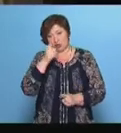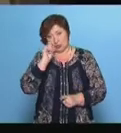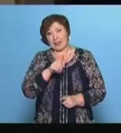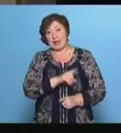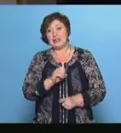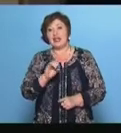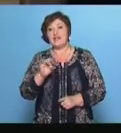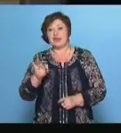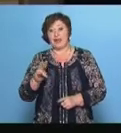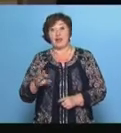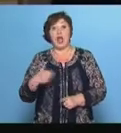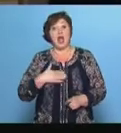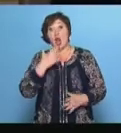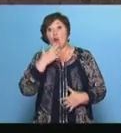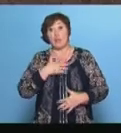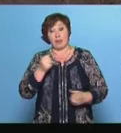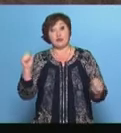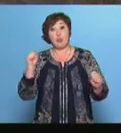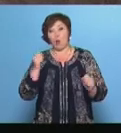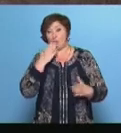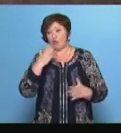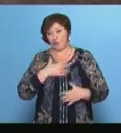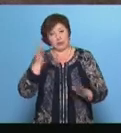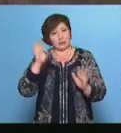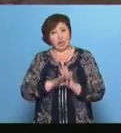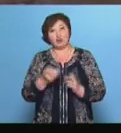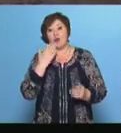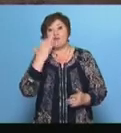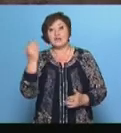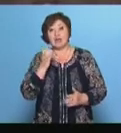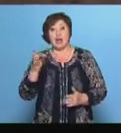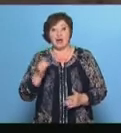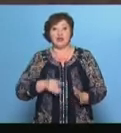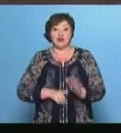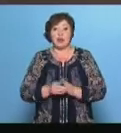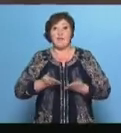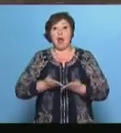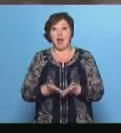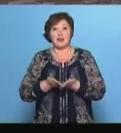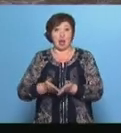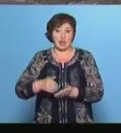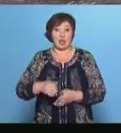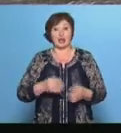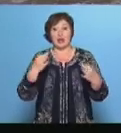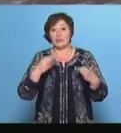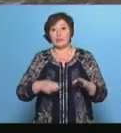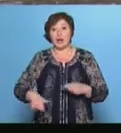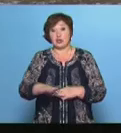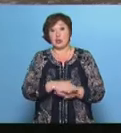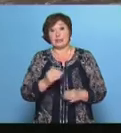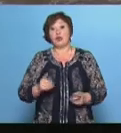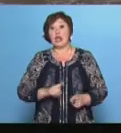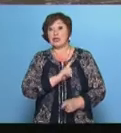Евсенина. В активный спорт влюбилась сразу. Еще в советские годы начала бороздить на байдарках водные просторы. Сегодня инструктор международного класса